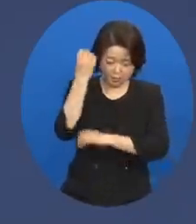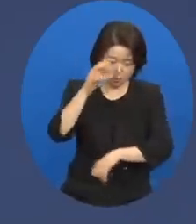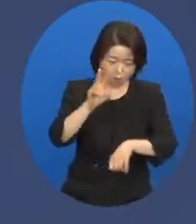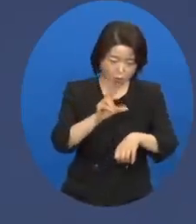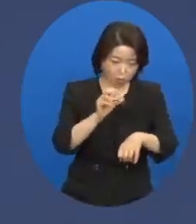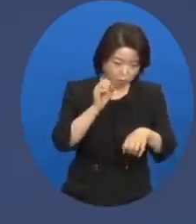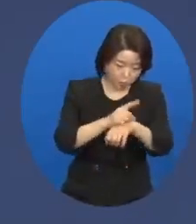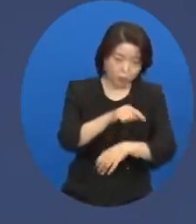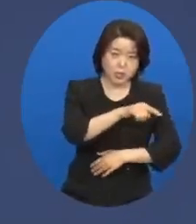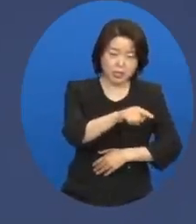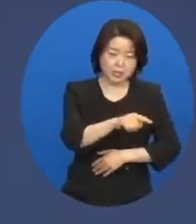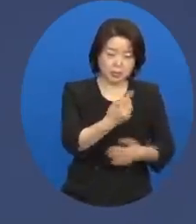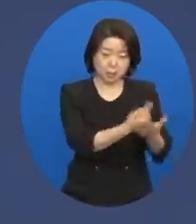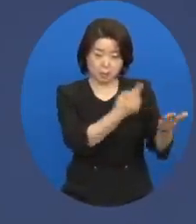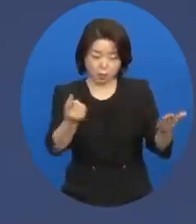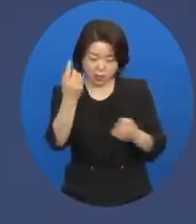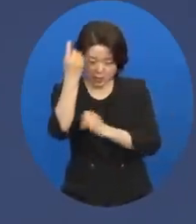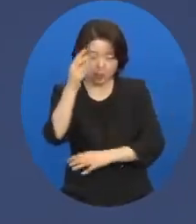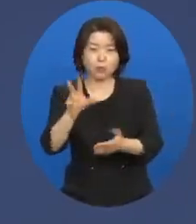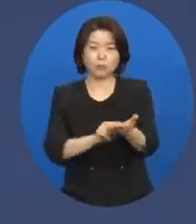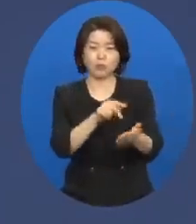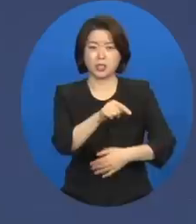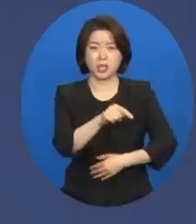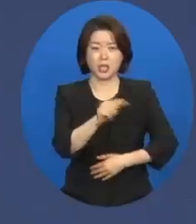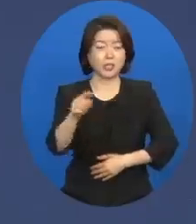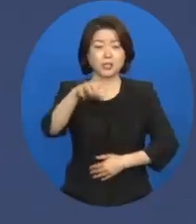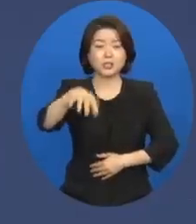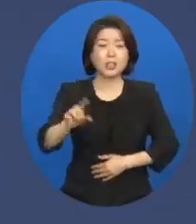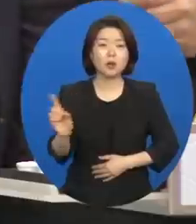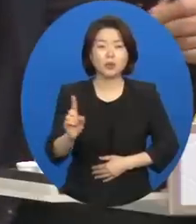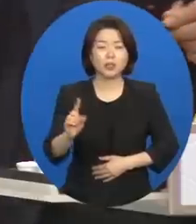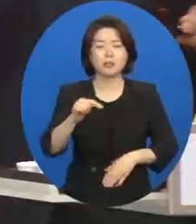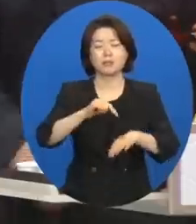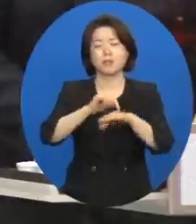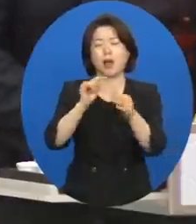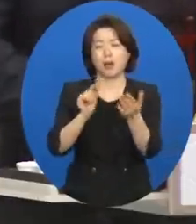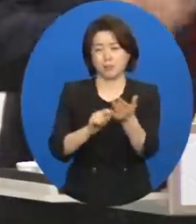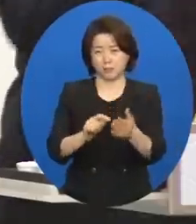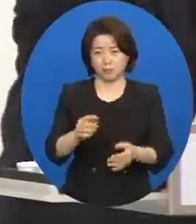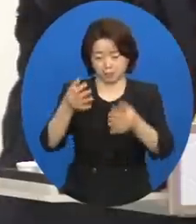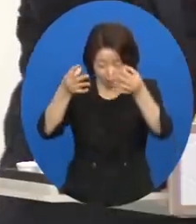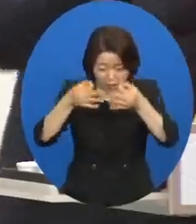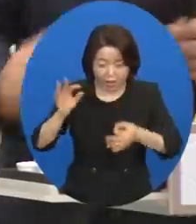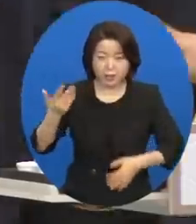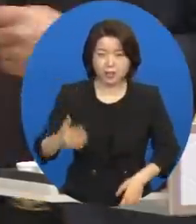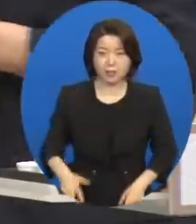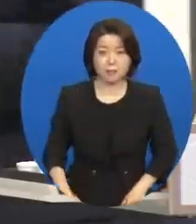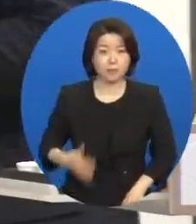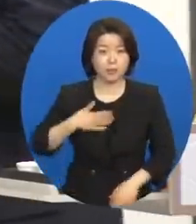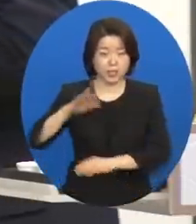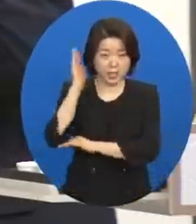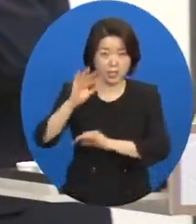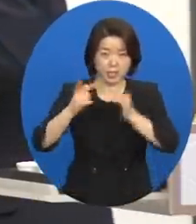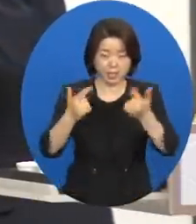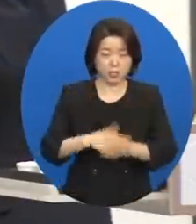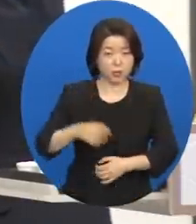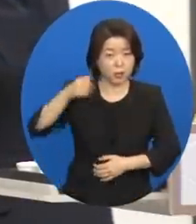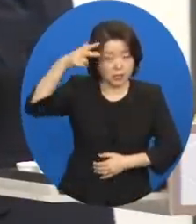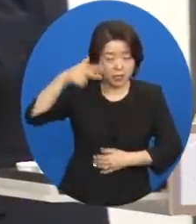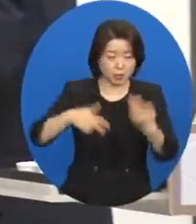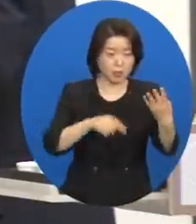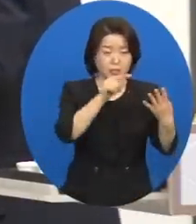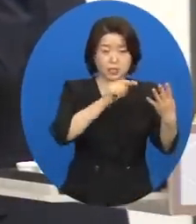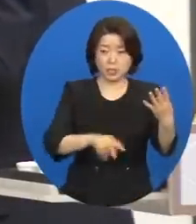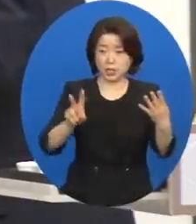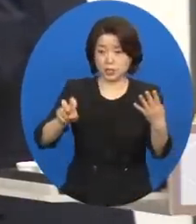벗어난 근본적인 문제인데 그게 바로 어디냐면 마음이라고 하는 거예요. 마음. 이건 제 얘기가 아니고 잠언 4장